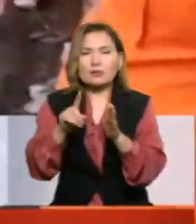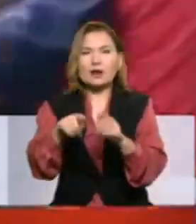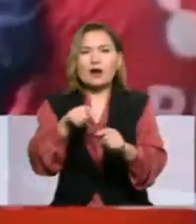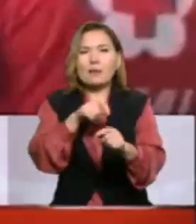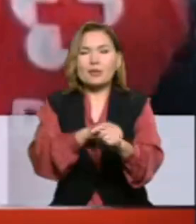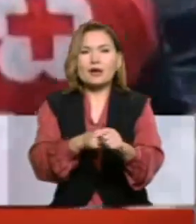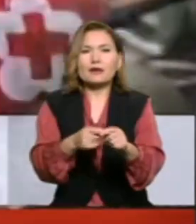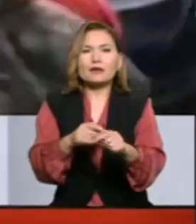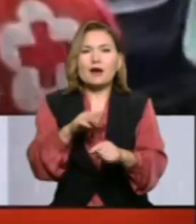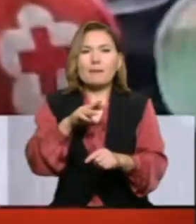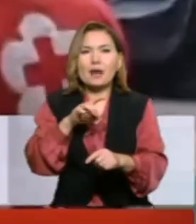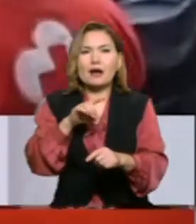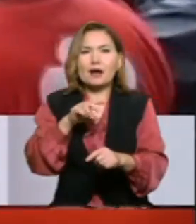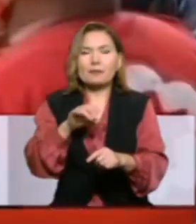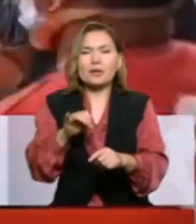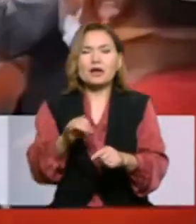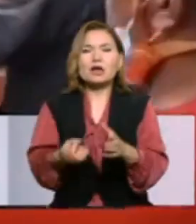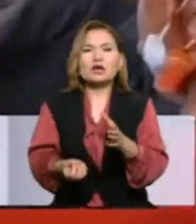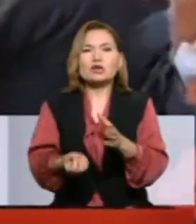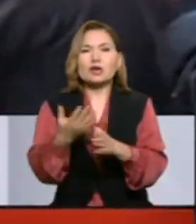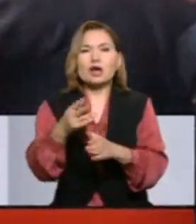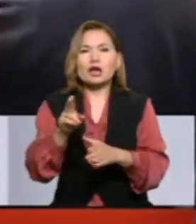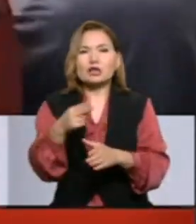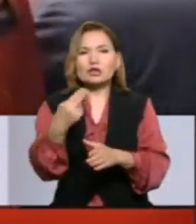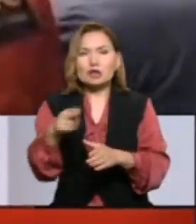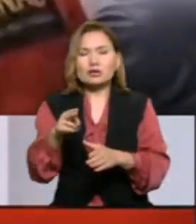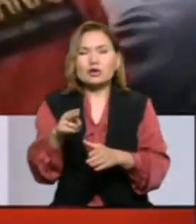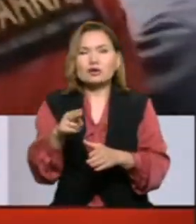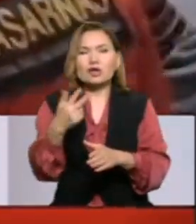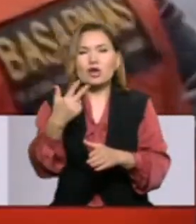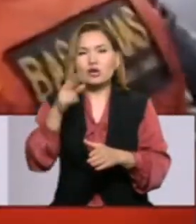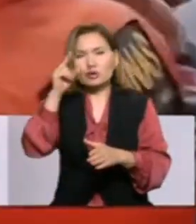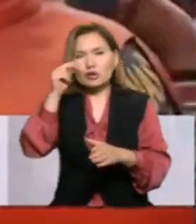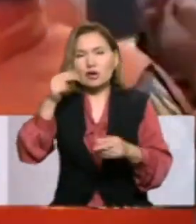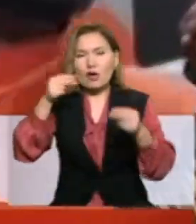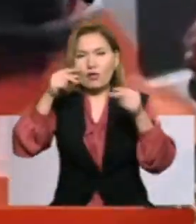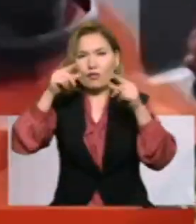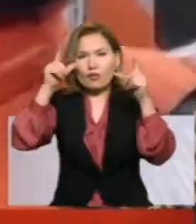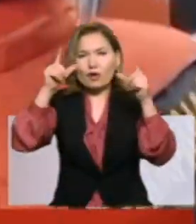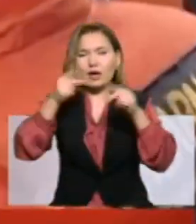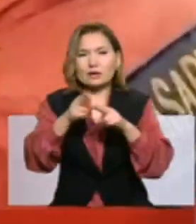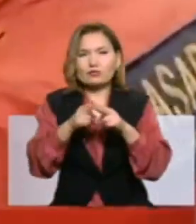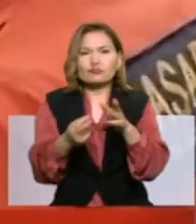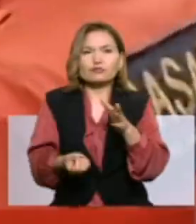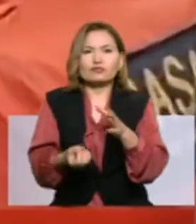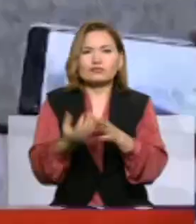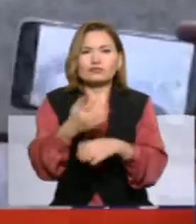Марапи жанартауы желтоқсанның үшінде оянып, 3 шақырым биіктікке гүл шашты.